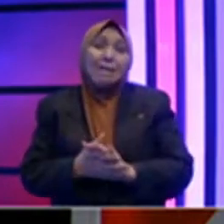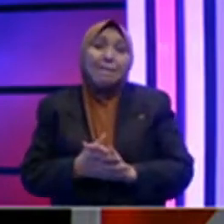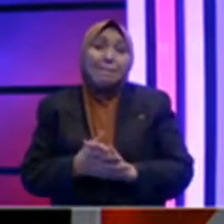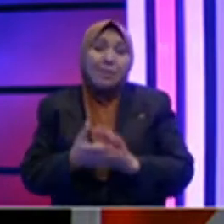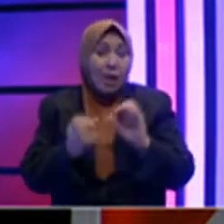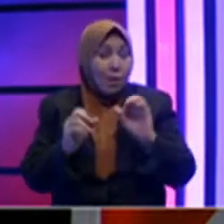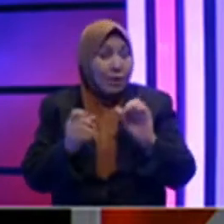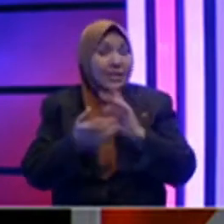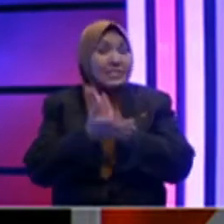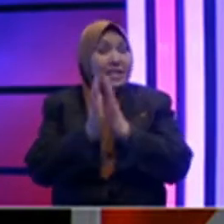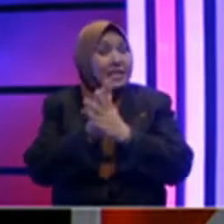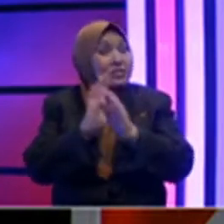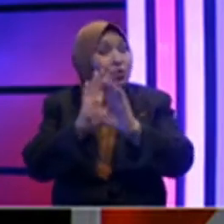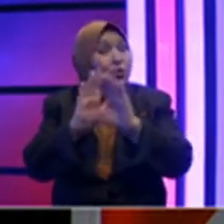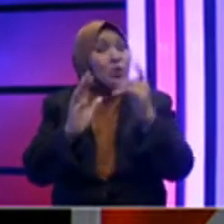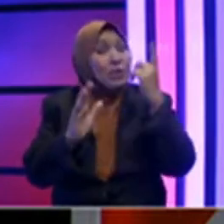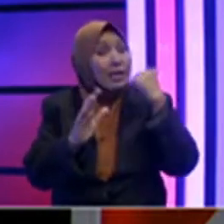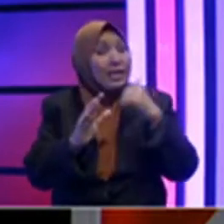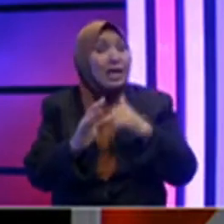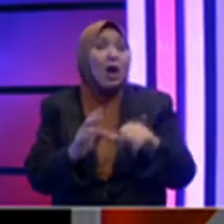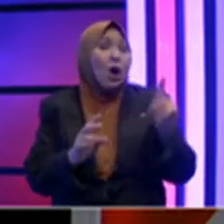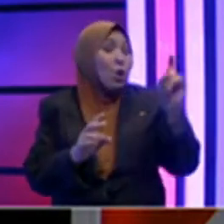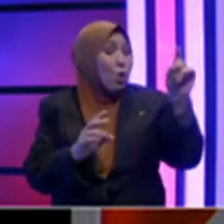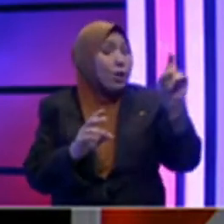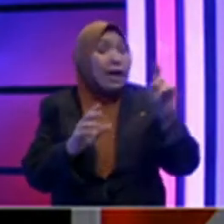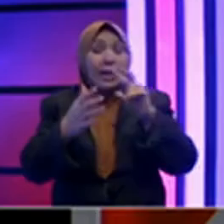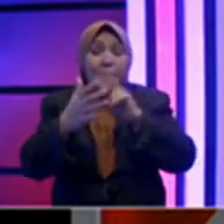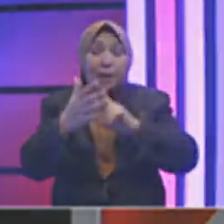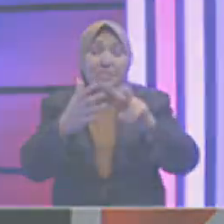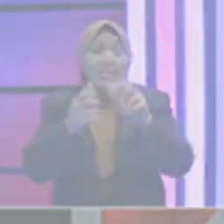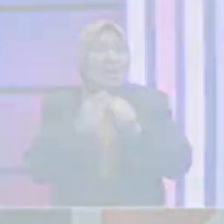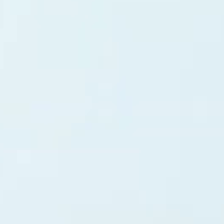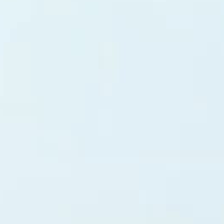contoh tadi royandi pacarnya